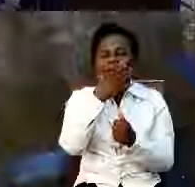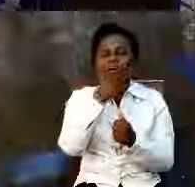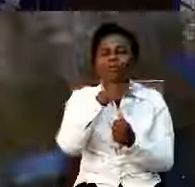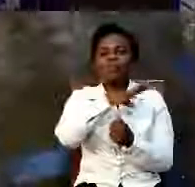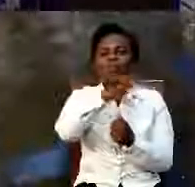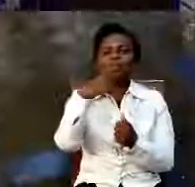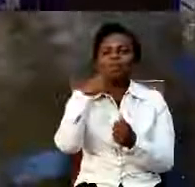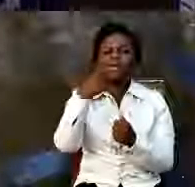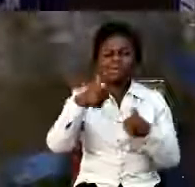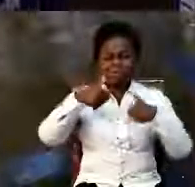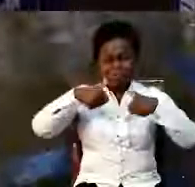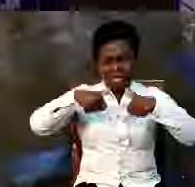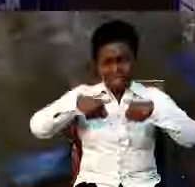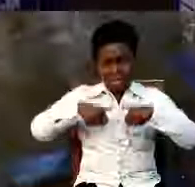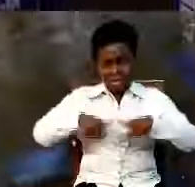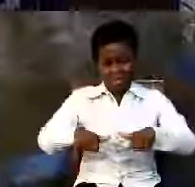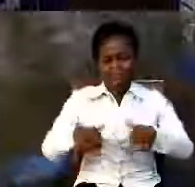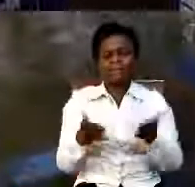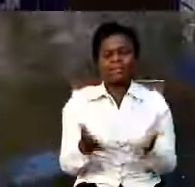tunajikaza sasa hivi.